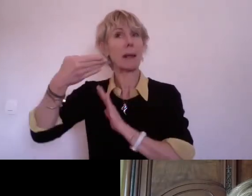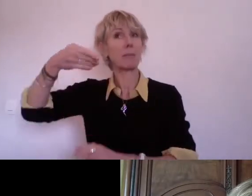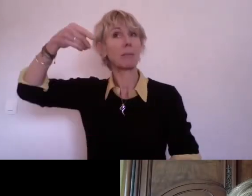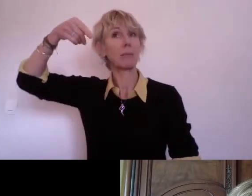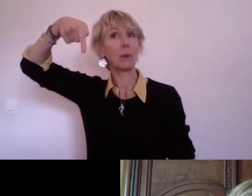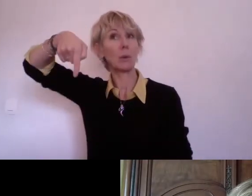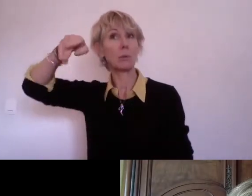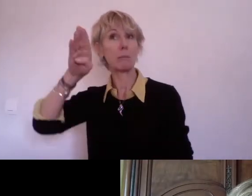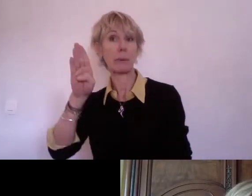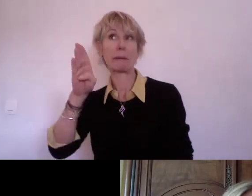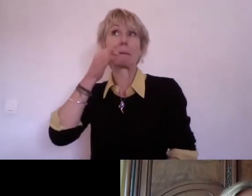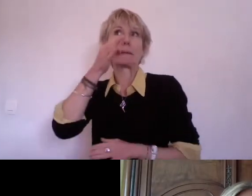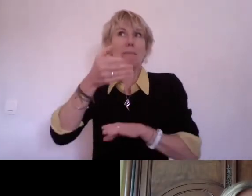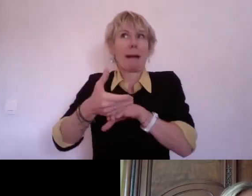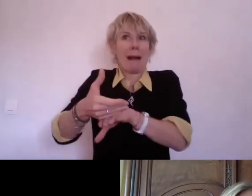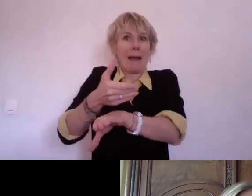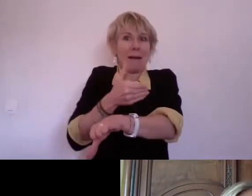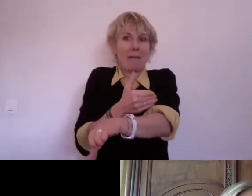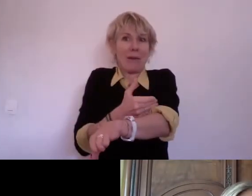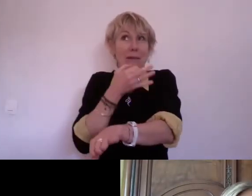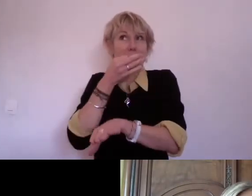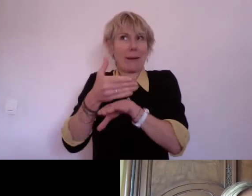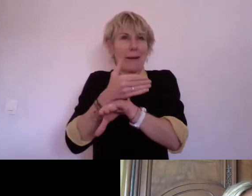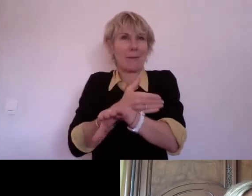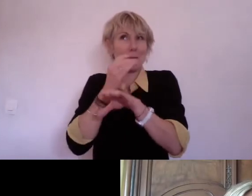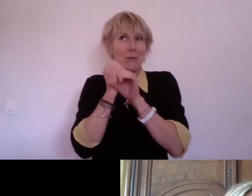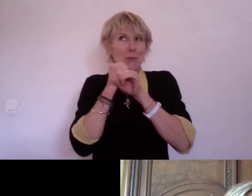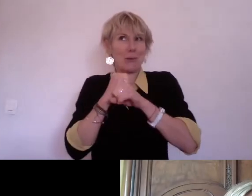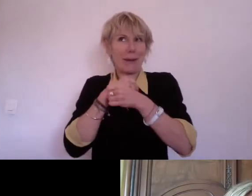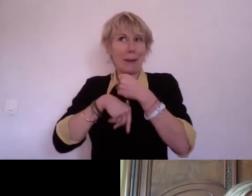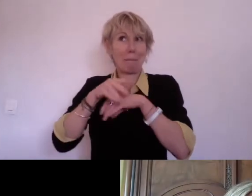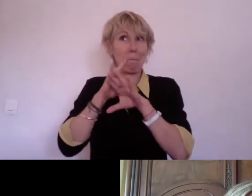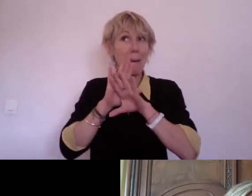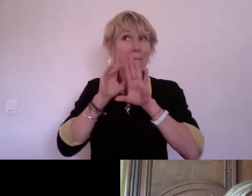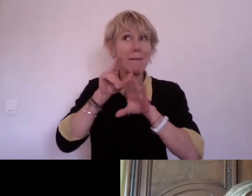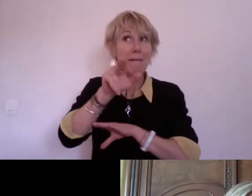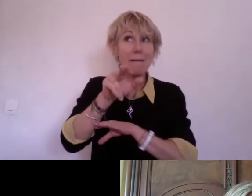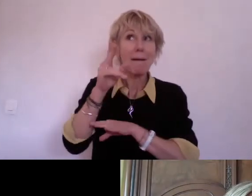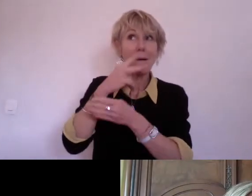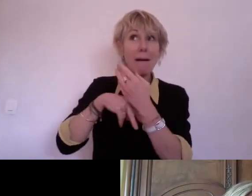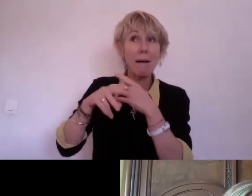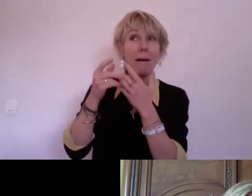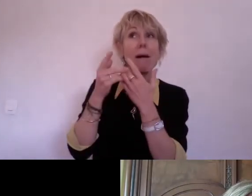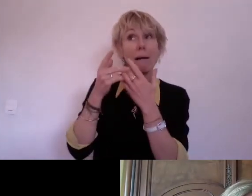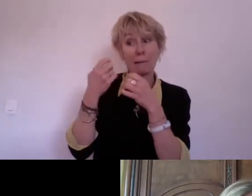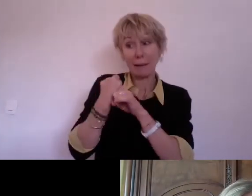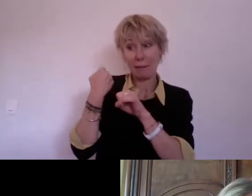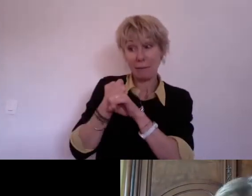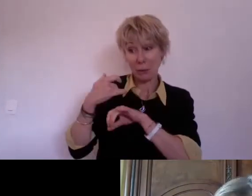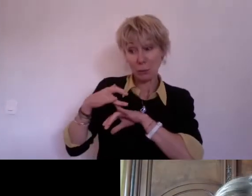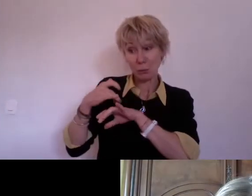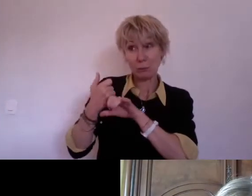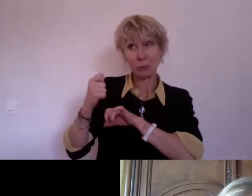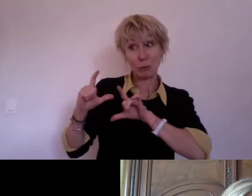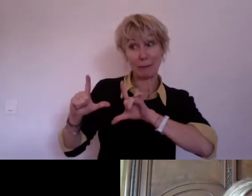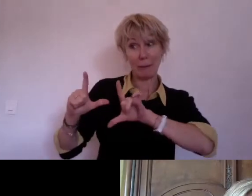On ne le dit pas à l'avance, mais en tout cas, pour l'instant, nous avons travaillé sur plusieurs peintures du musée du Quai Branly.